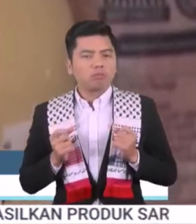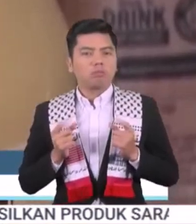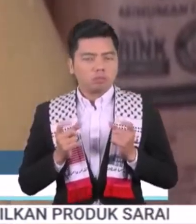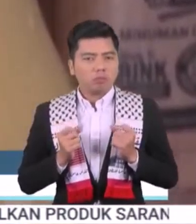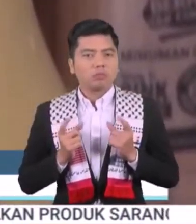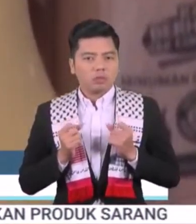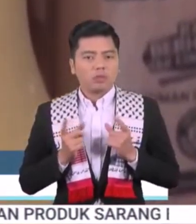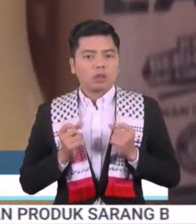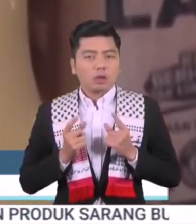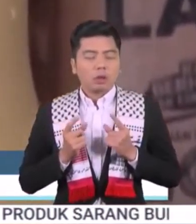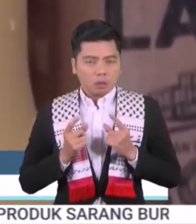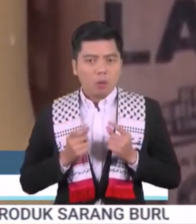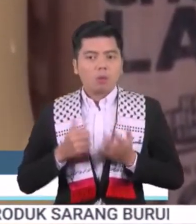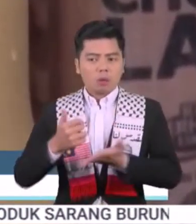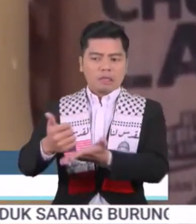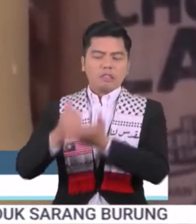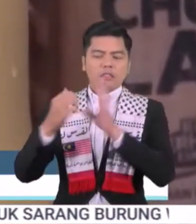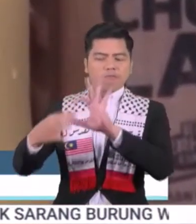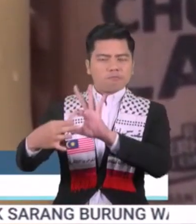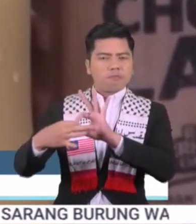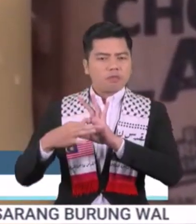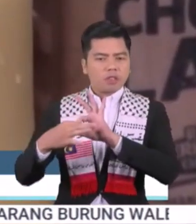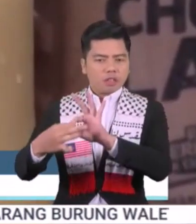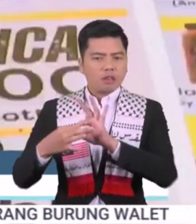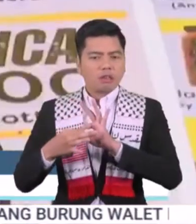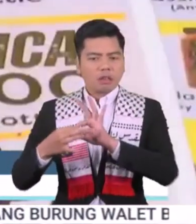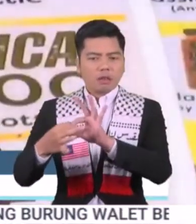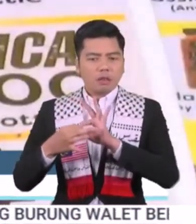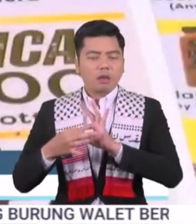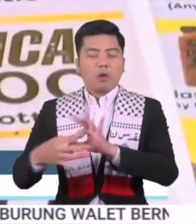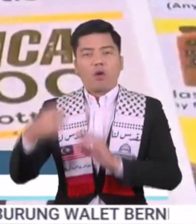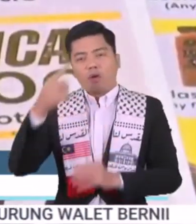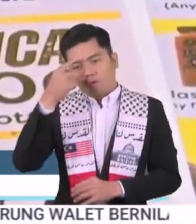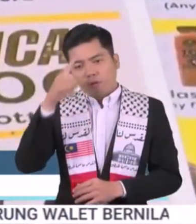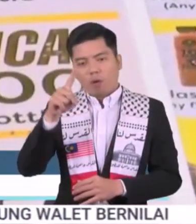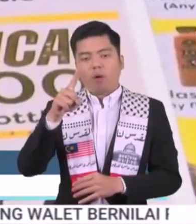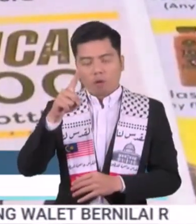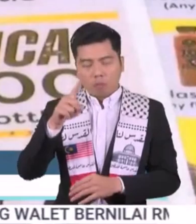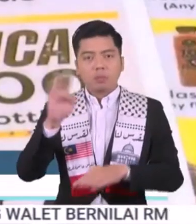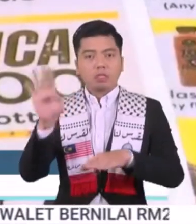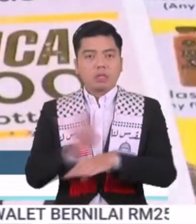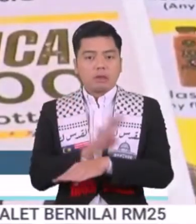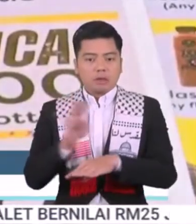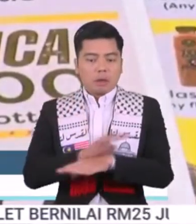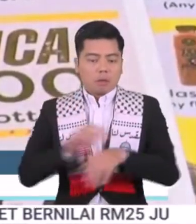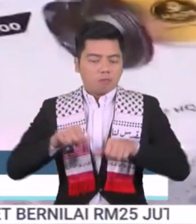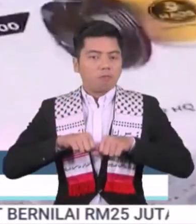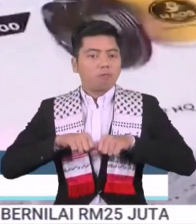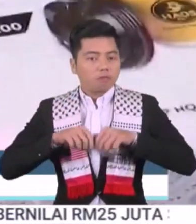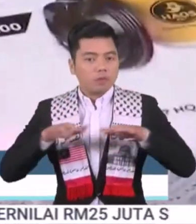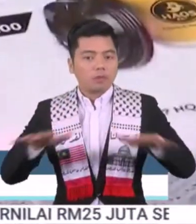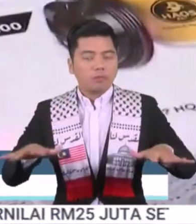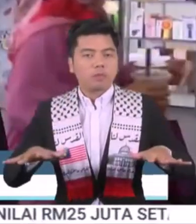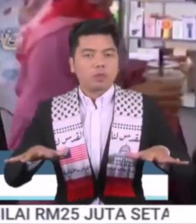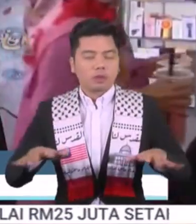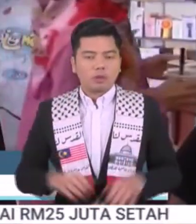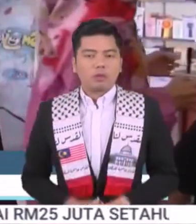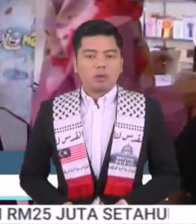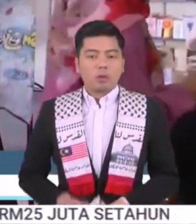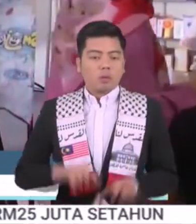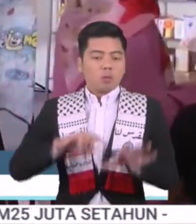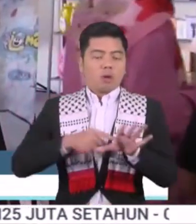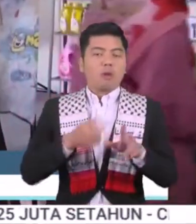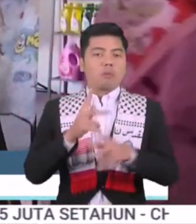memang amat memberi kerjasama untuk membantu produk house lab untuk menyebarkan sayap dia daripada lokal kepada global. Permulaan kita pinjam